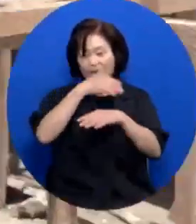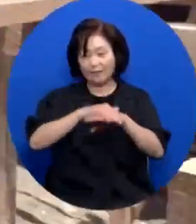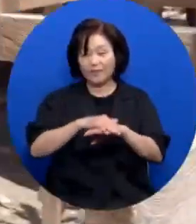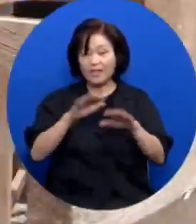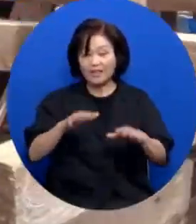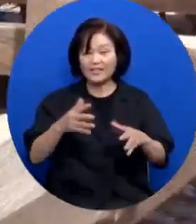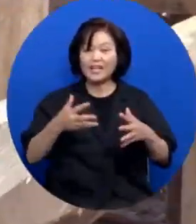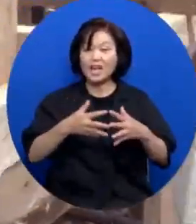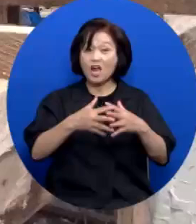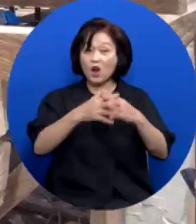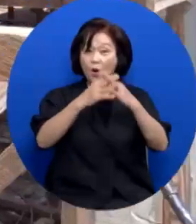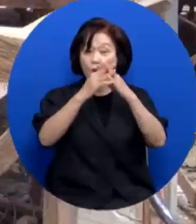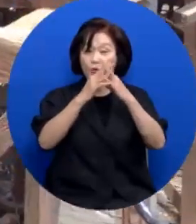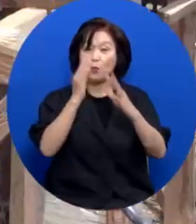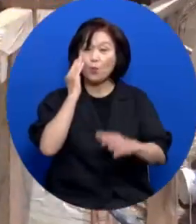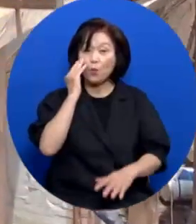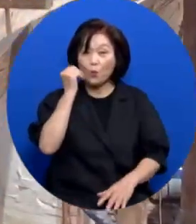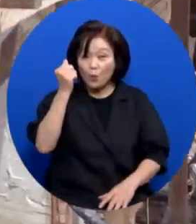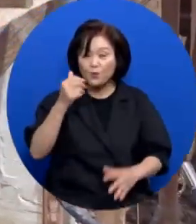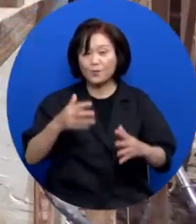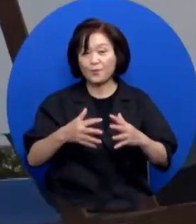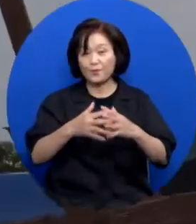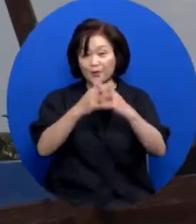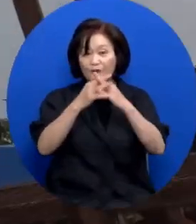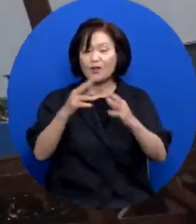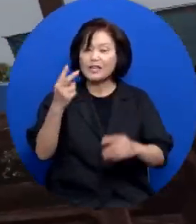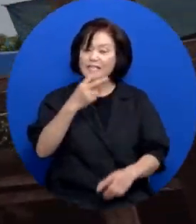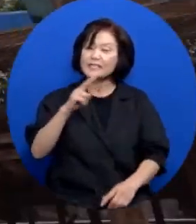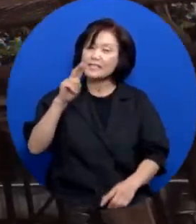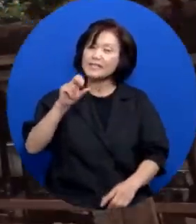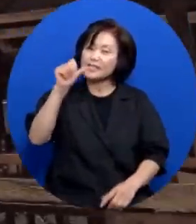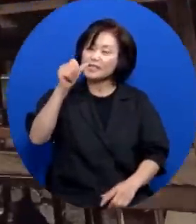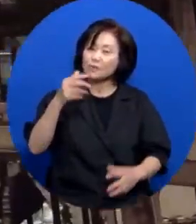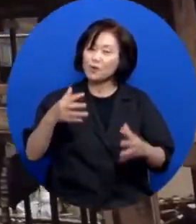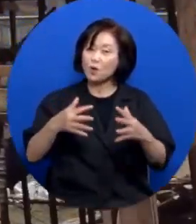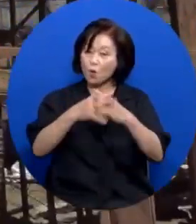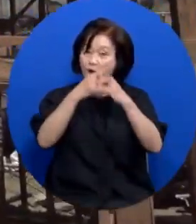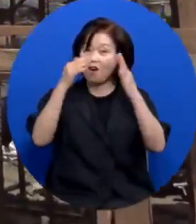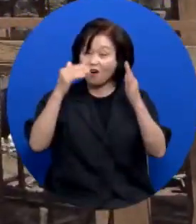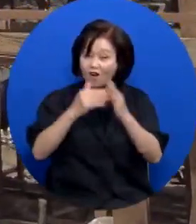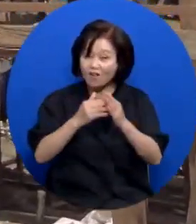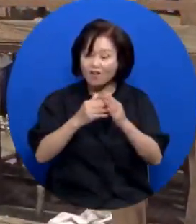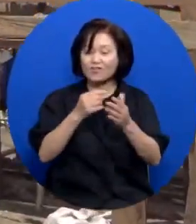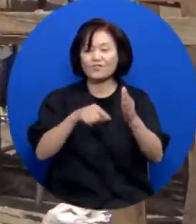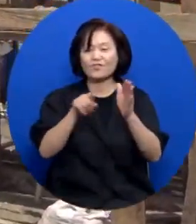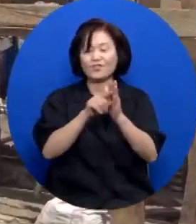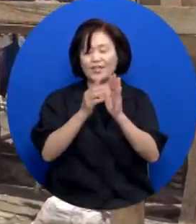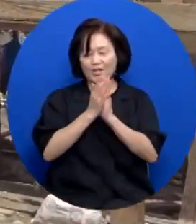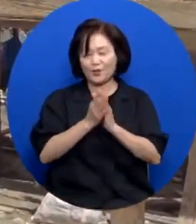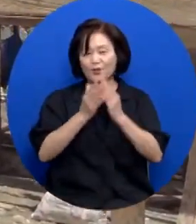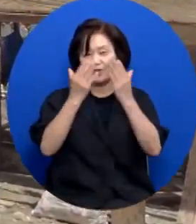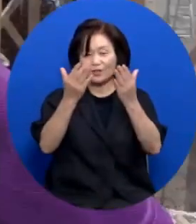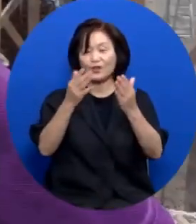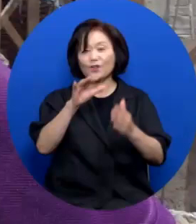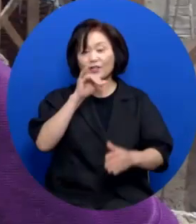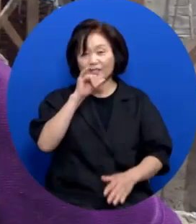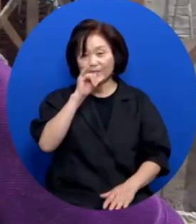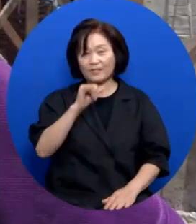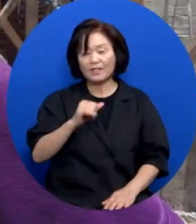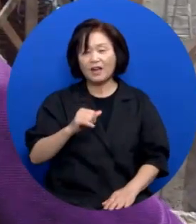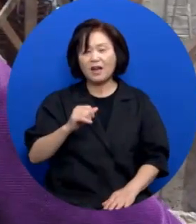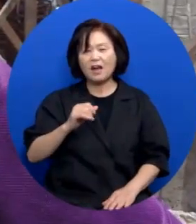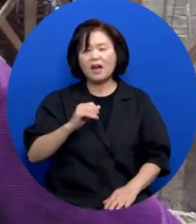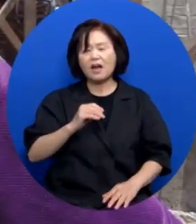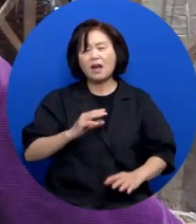순조롭게 진행되고 있는 가운데 2025년 완공을 위해 기도하고 있습니다. 이 지역사회 어려운 사람들과 또